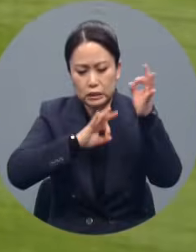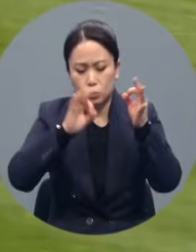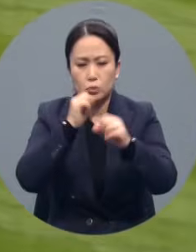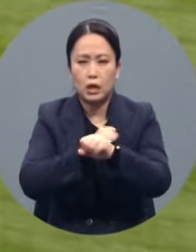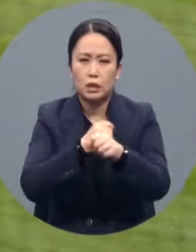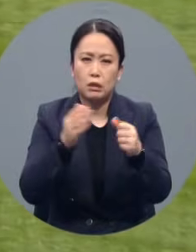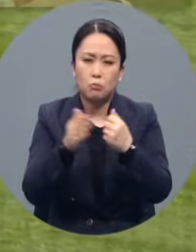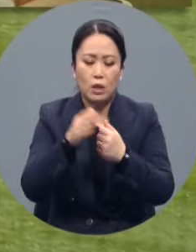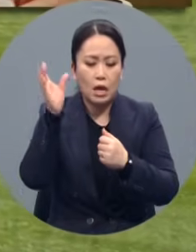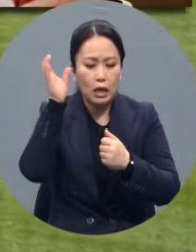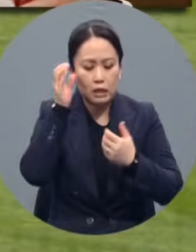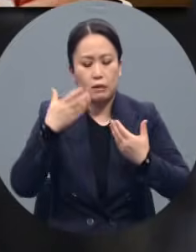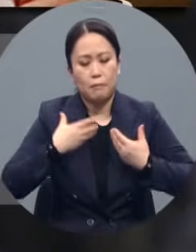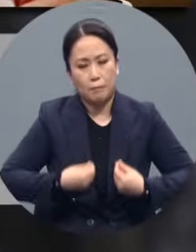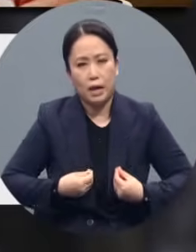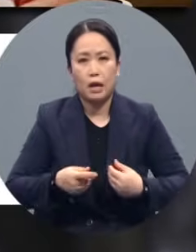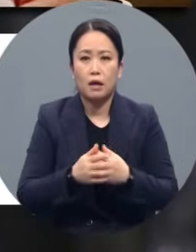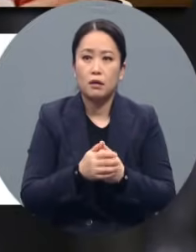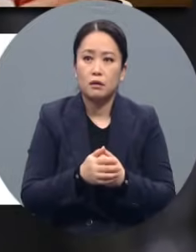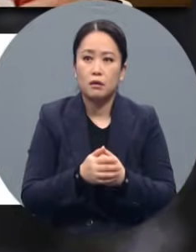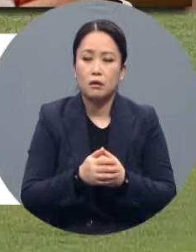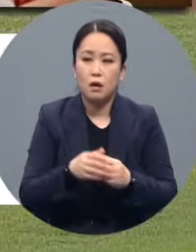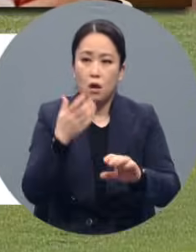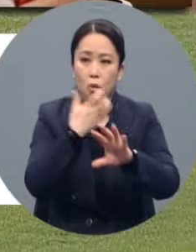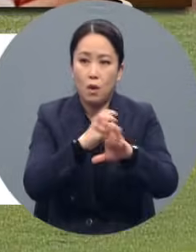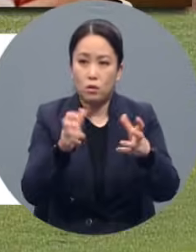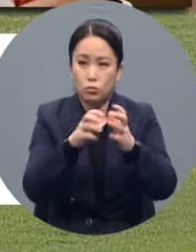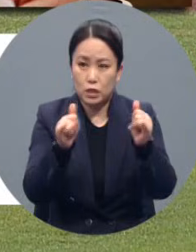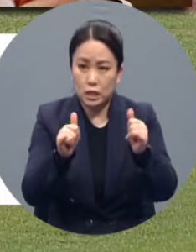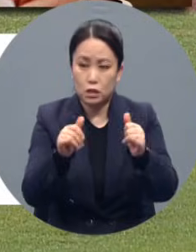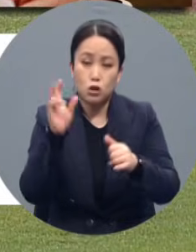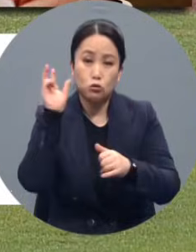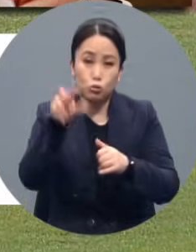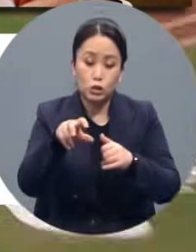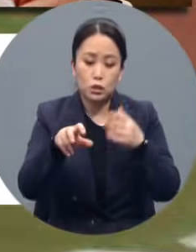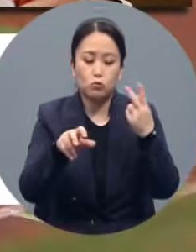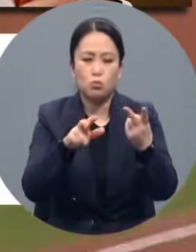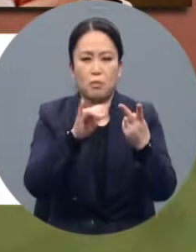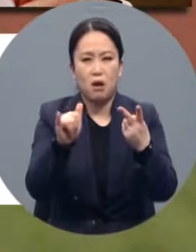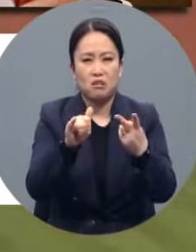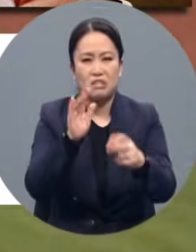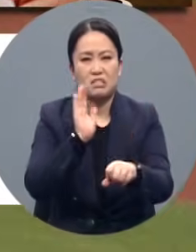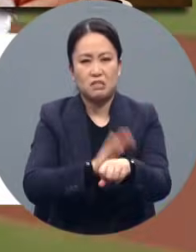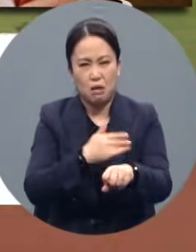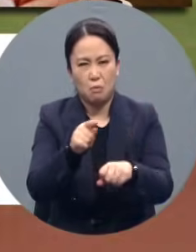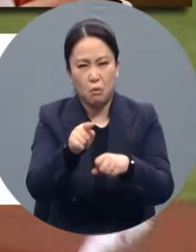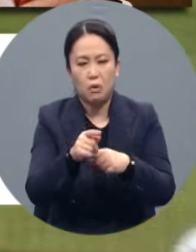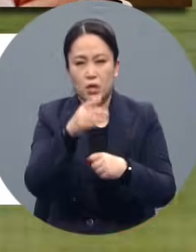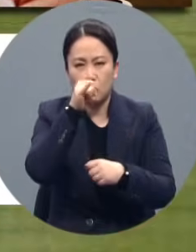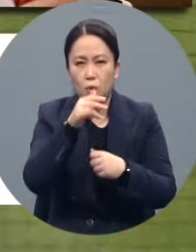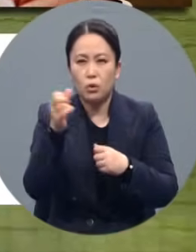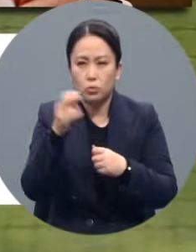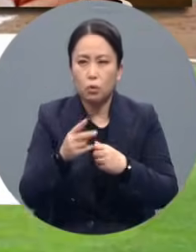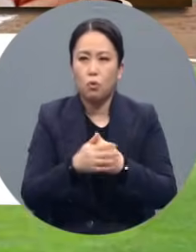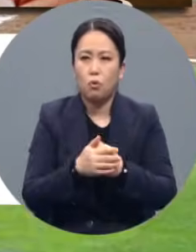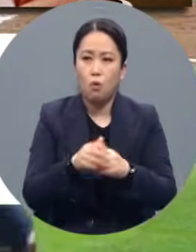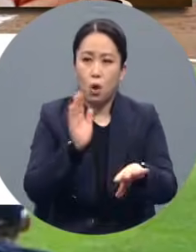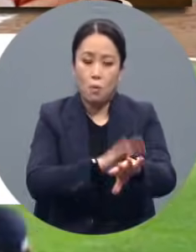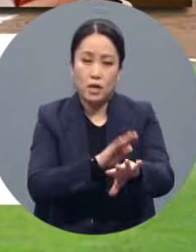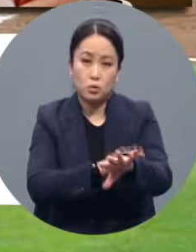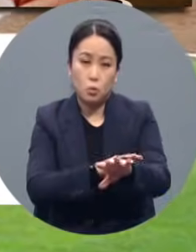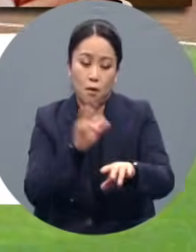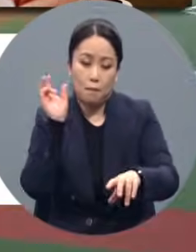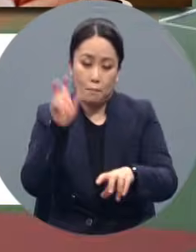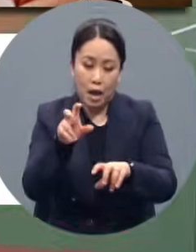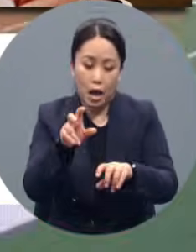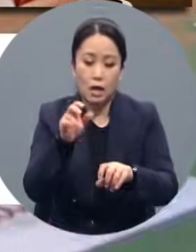무너뜨렸습니다. 외국인 투수 두 명이 전혀 내가 볼 때 제 역할을 못했고 고질적인 왼손 자완 좋은 구원 투수가 없는